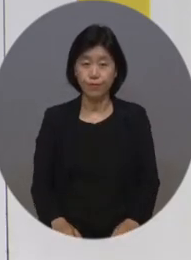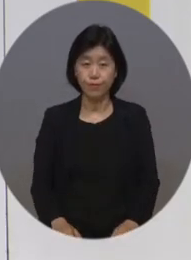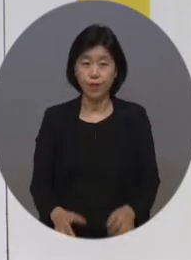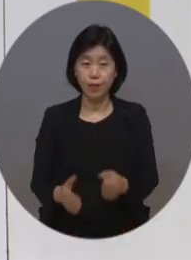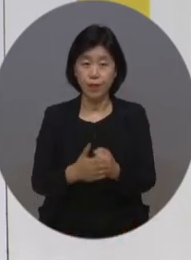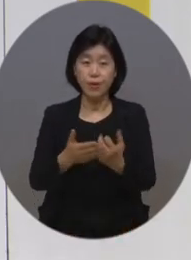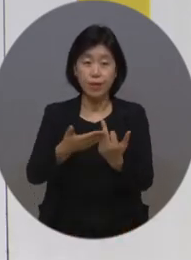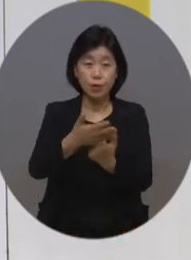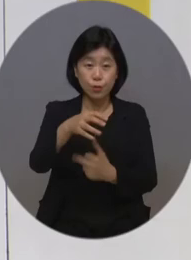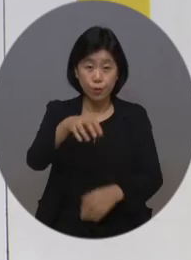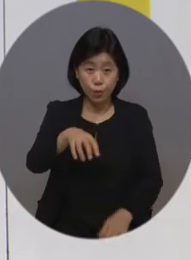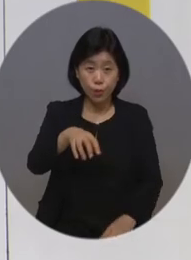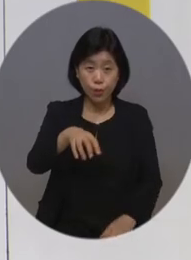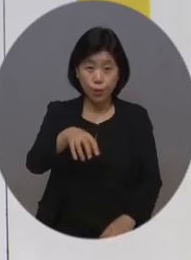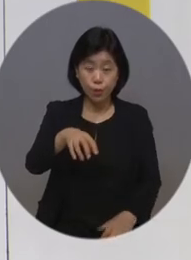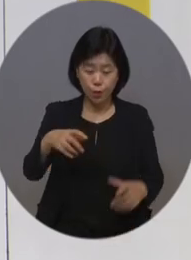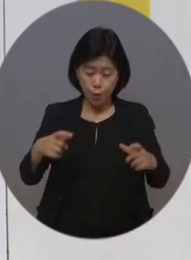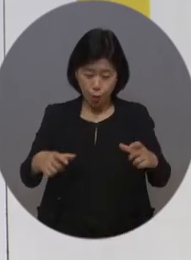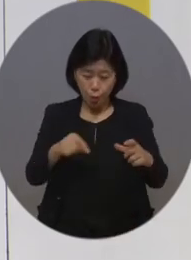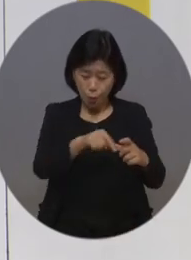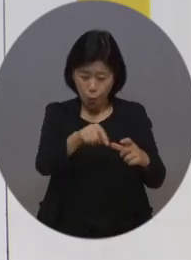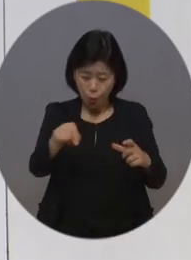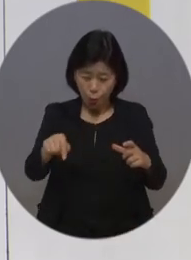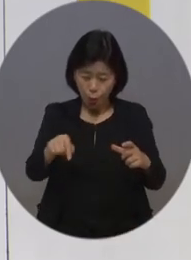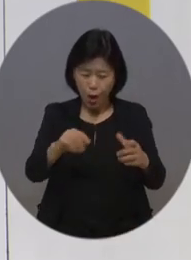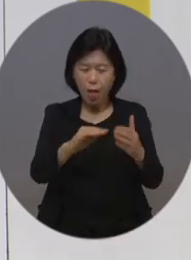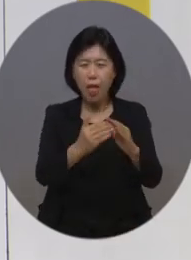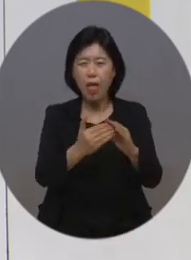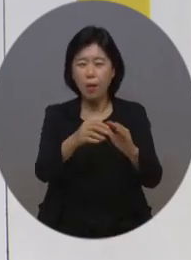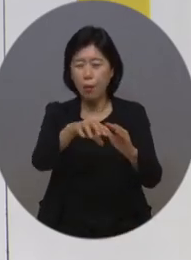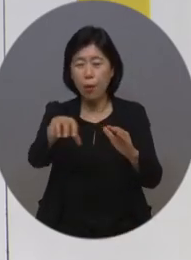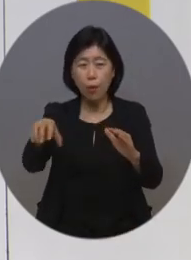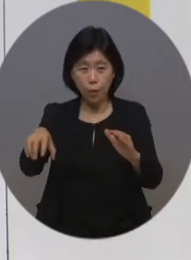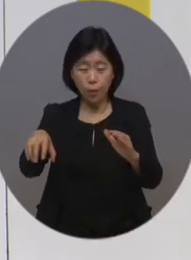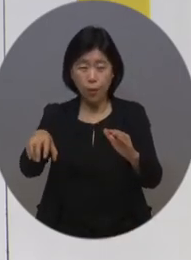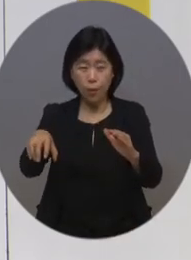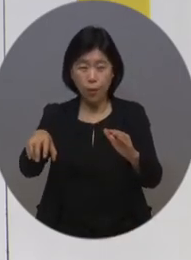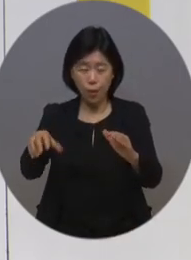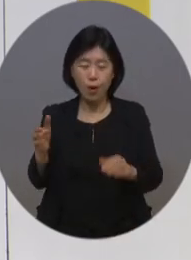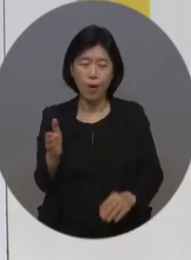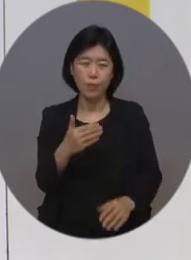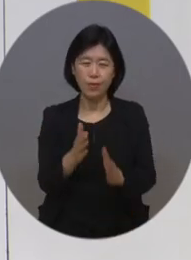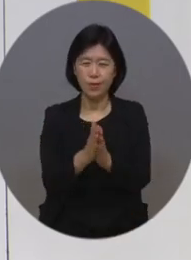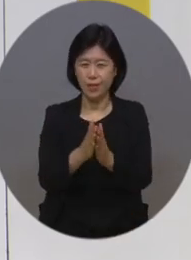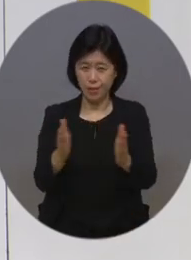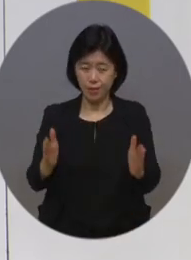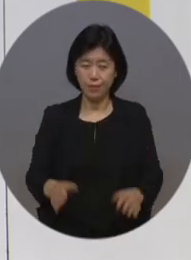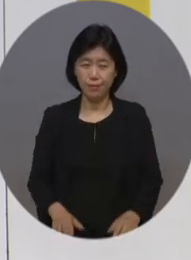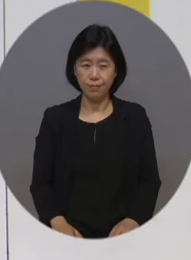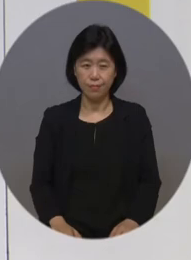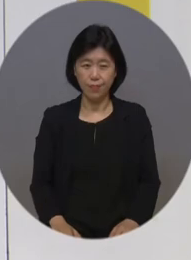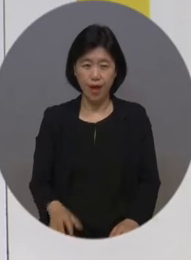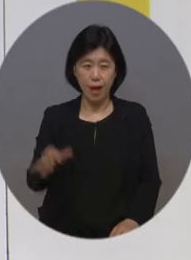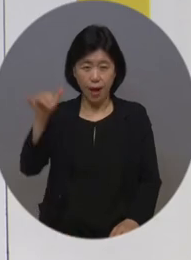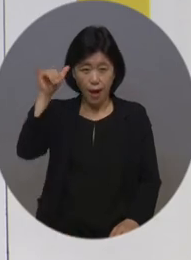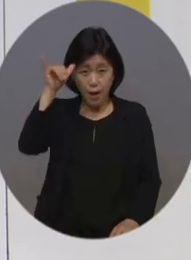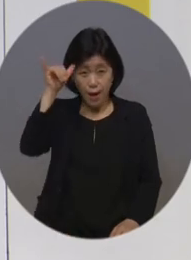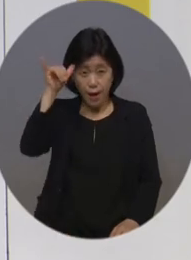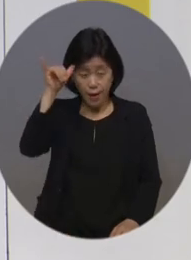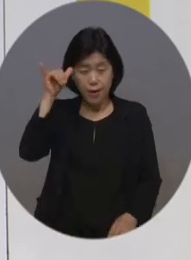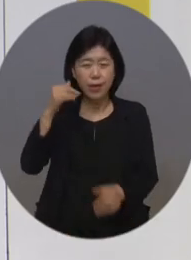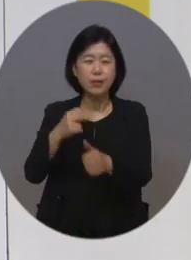분교에 서부 책을 실험해 보자 그래서 그 교실에 다가 ai 교사 프로그램을 집어